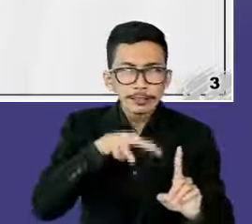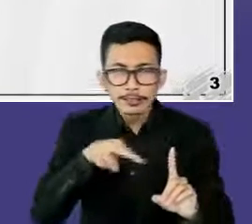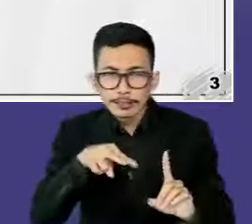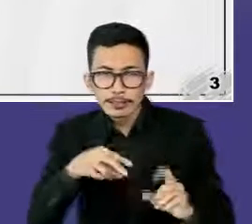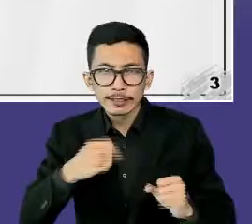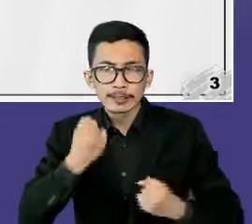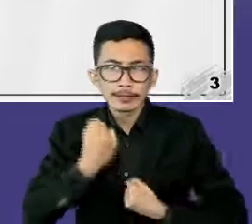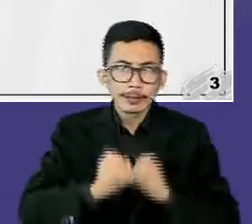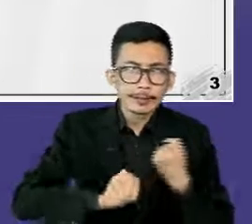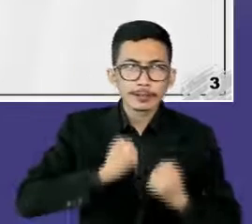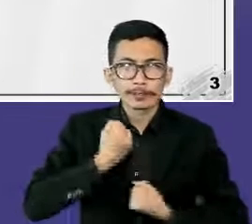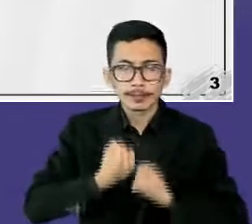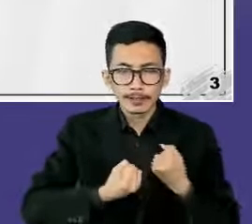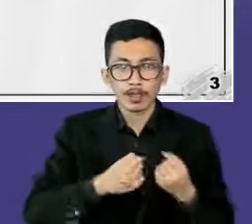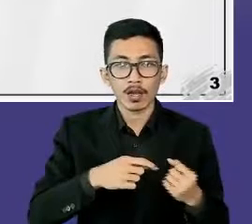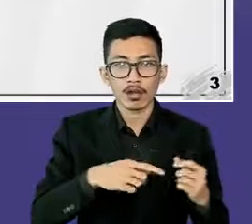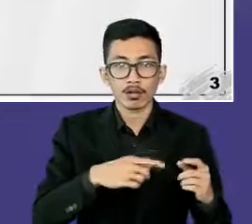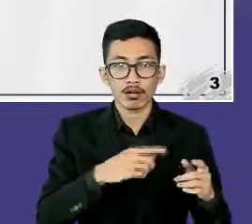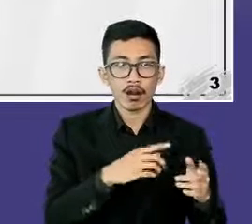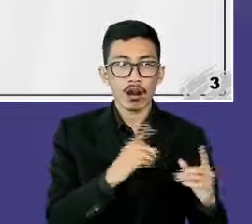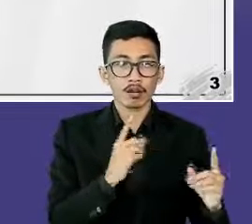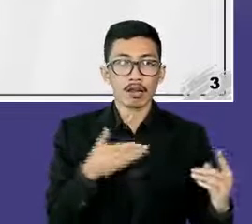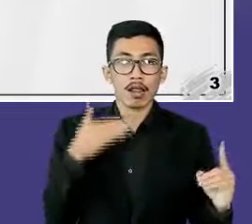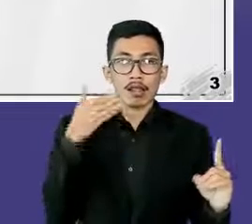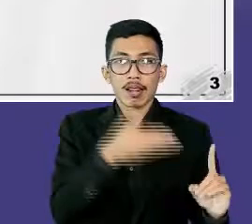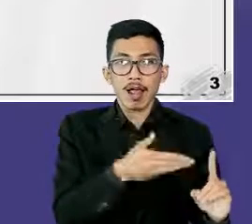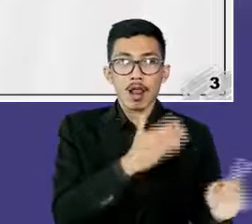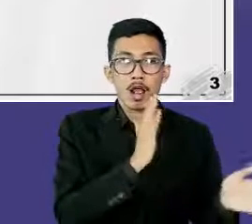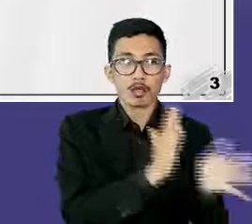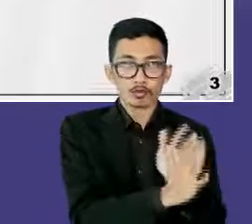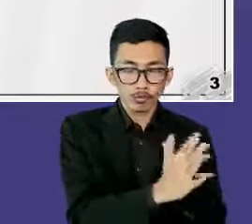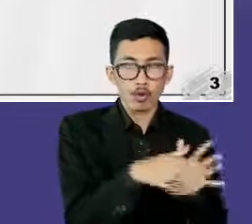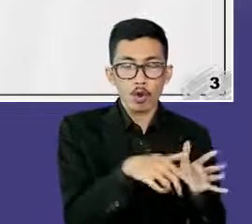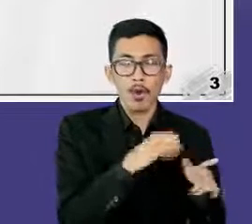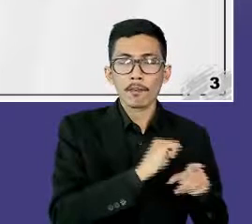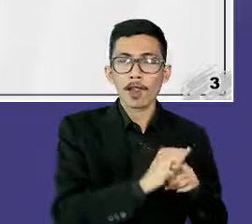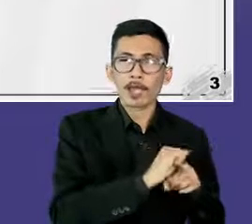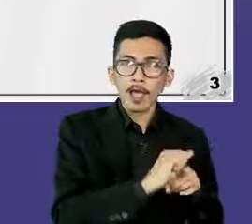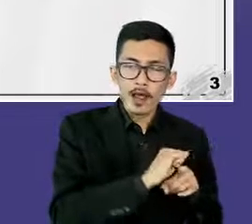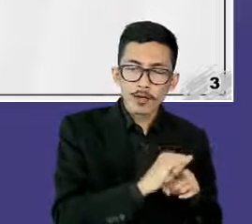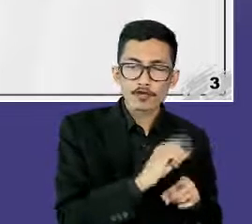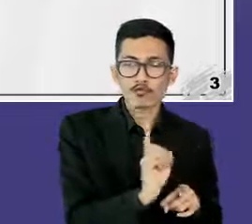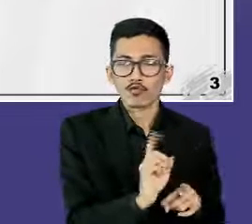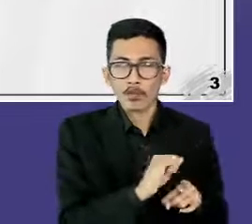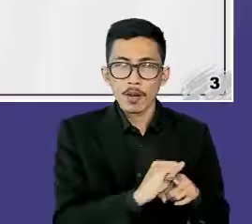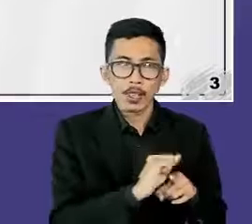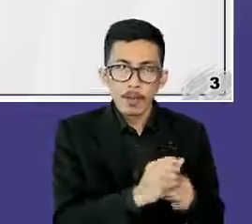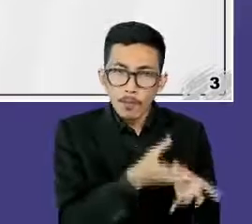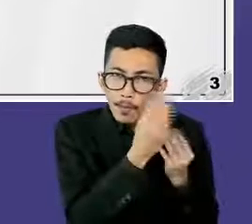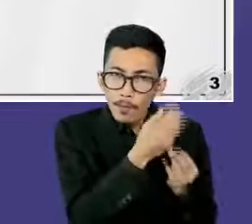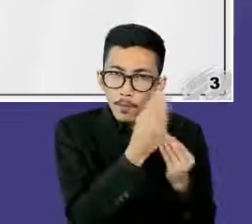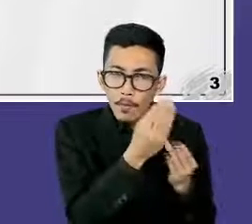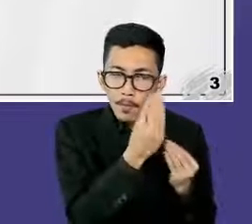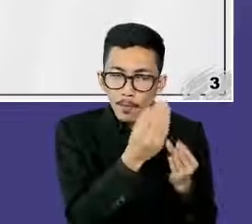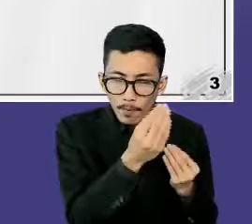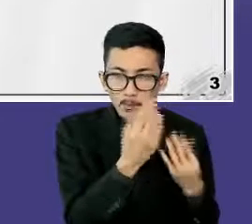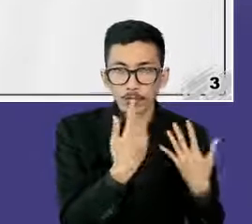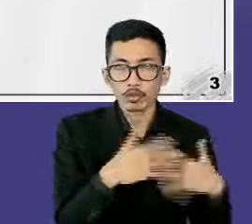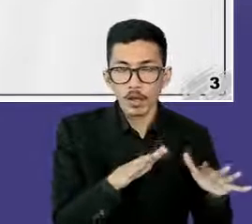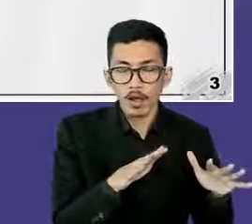thresher digital yang ada di lapangan yang saat ini sebagian sedang melaksanakan pelatihan dan kala kalau